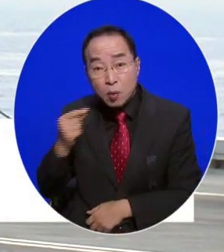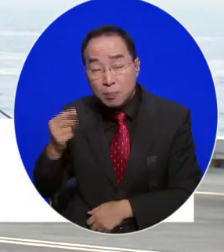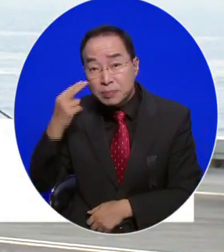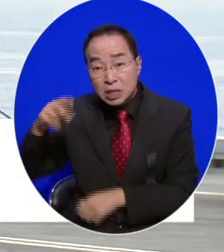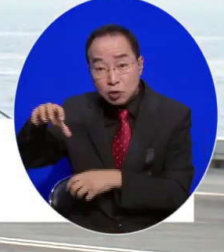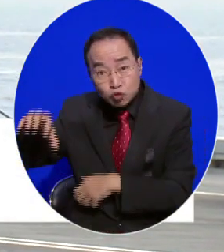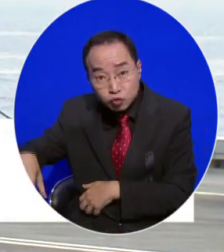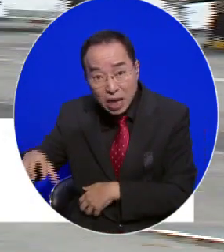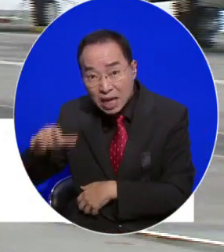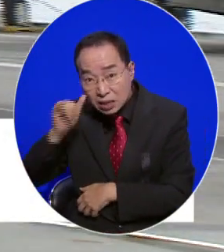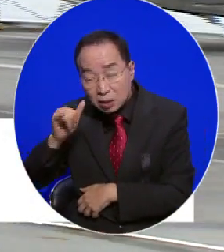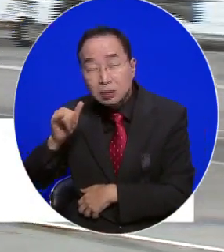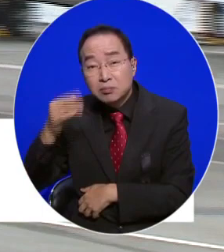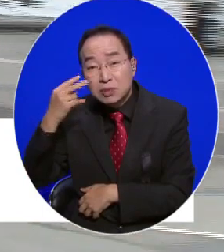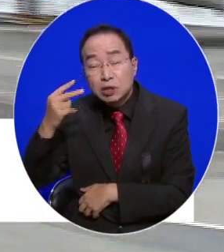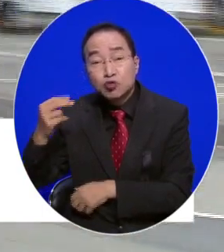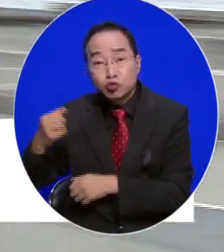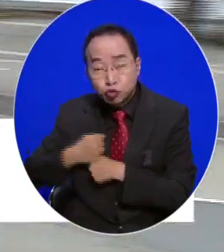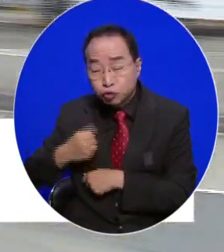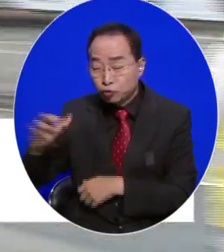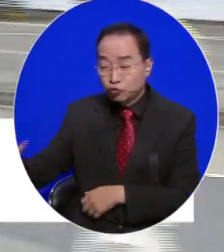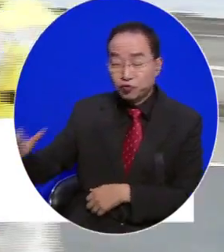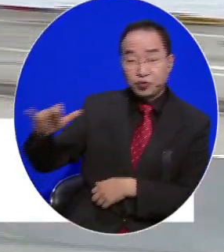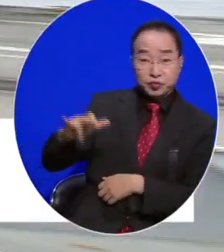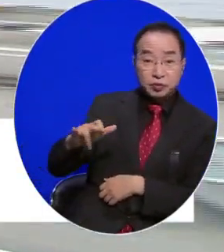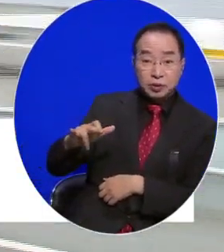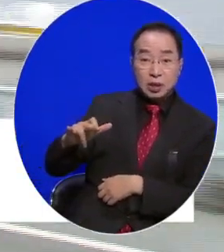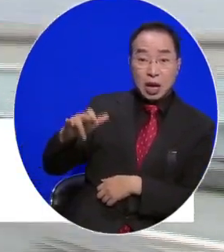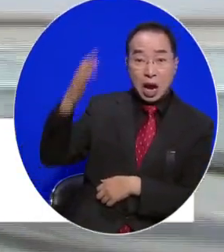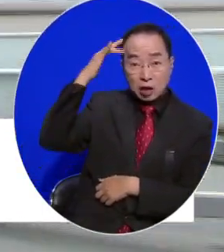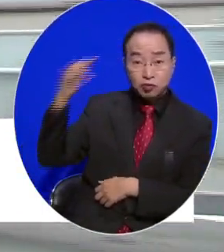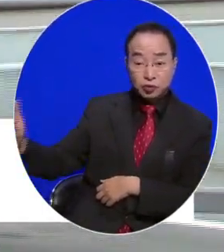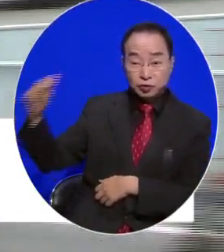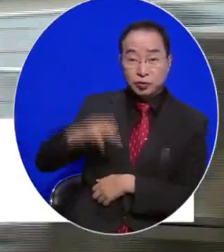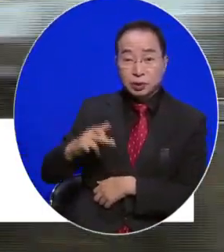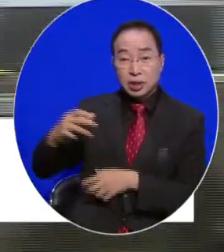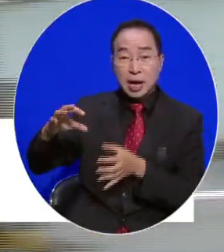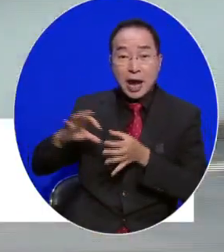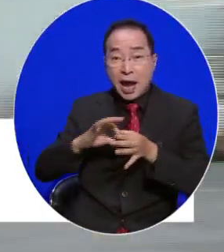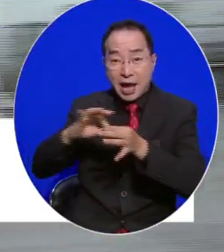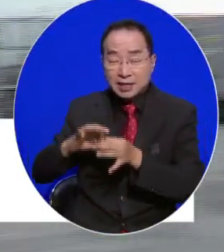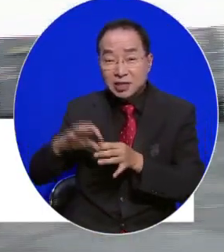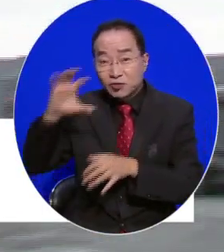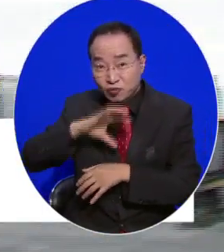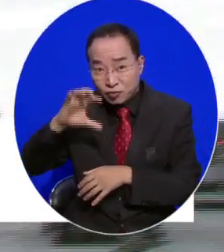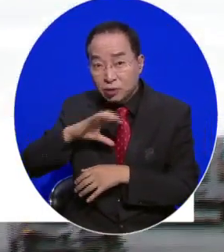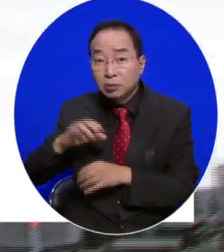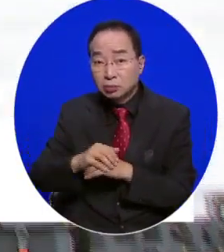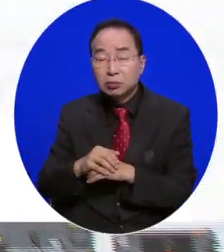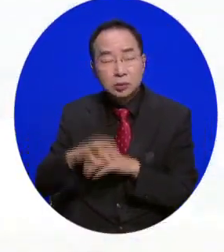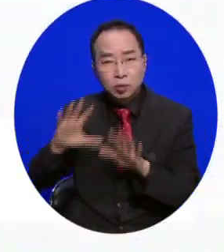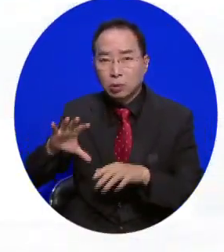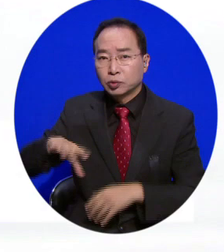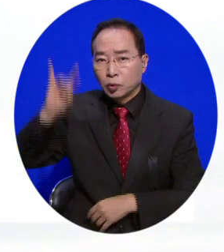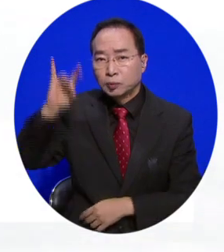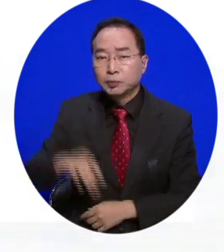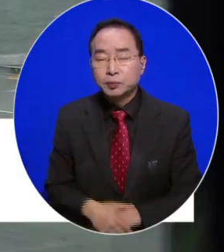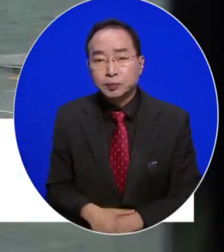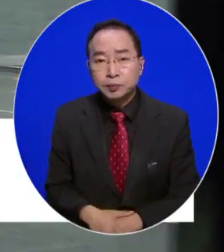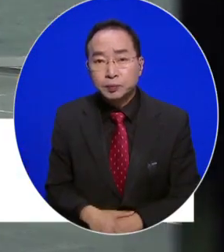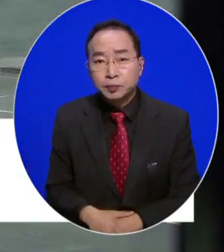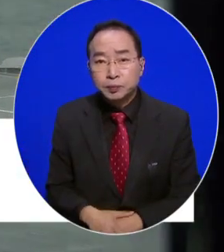미군기지에 주둔하는 F-35B 스텔스 전투기가 국내 기지에 전개해 연합 공중훈련에 참가하는 것은 이번이